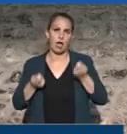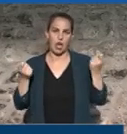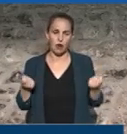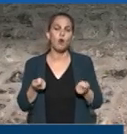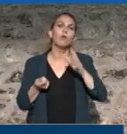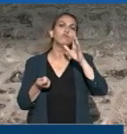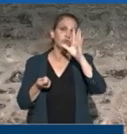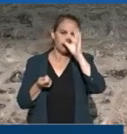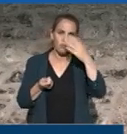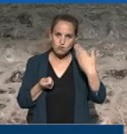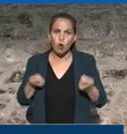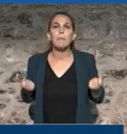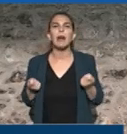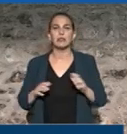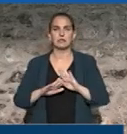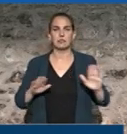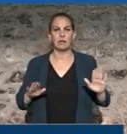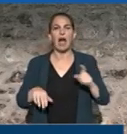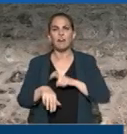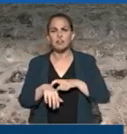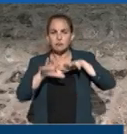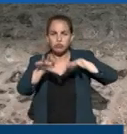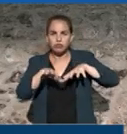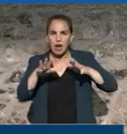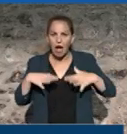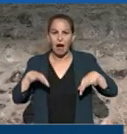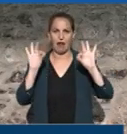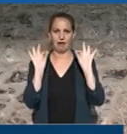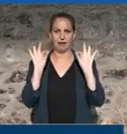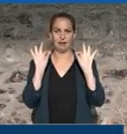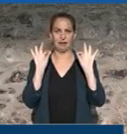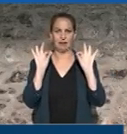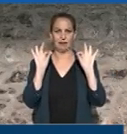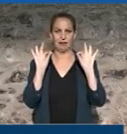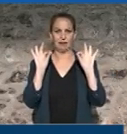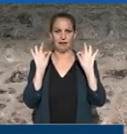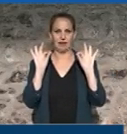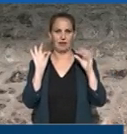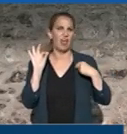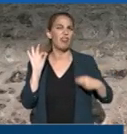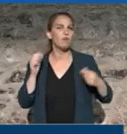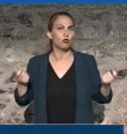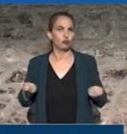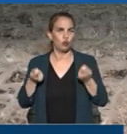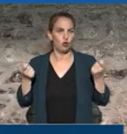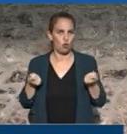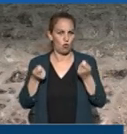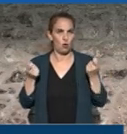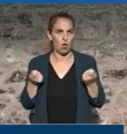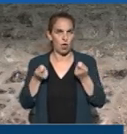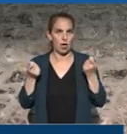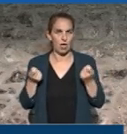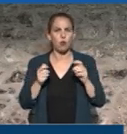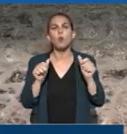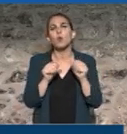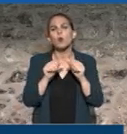πράξη. Ήδη εργοτάξια έχουν ξεκινήσει στο πρώτο κομμάτι του ΒΟΑΚ, το δημόσιο έργο κοντά στον Άγιο